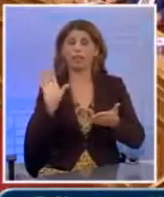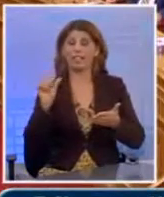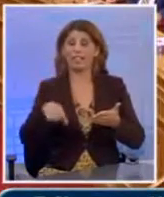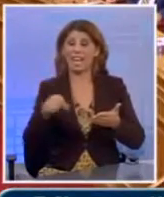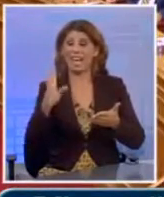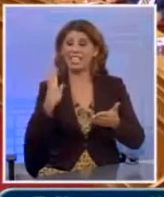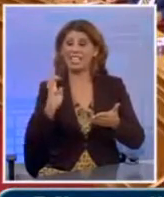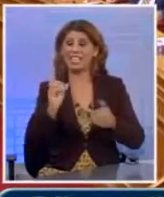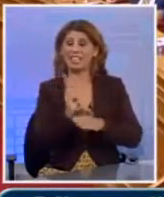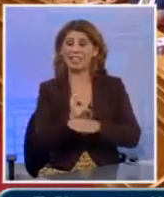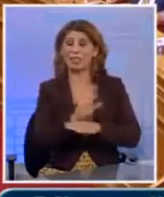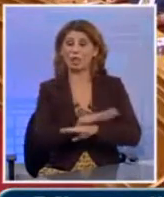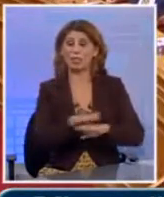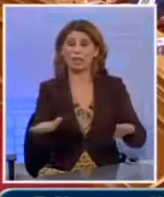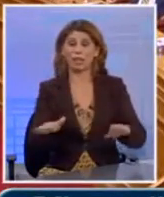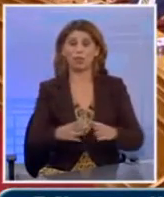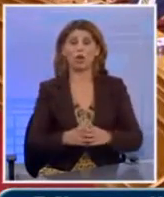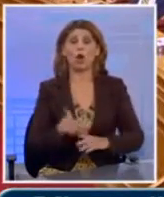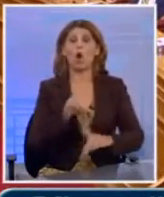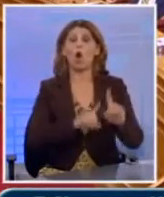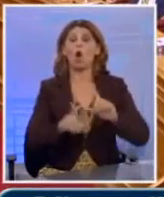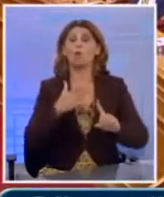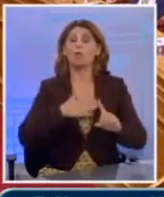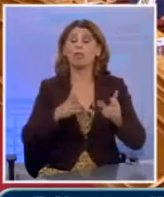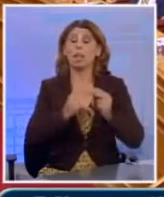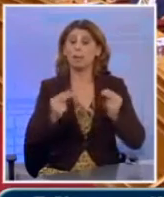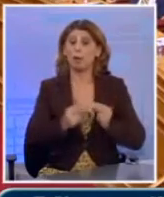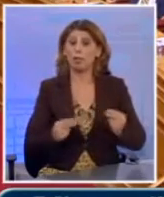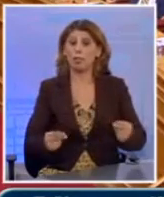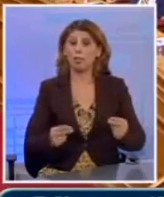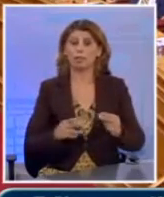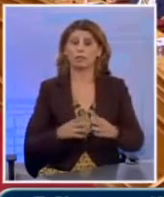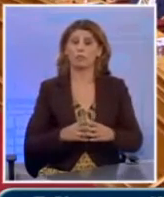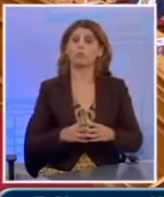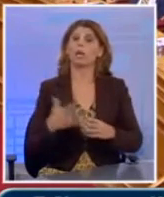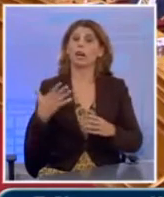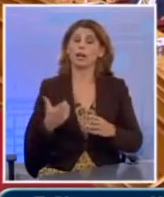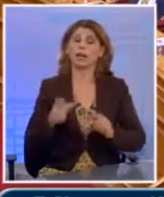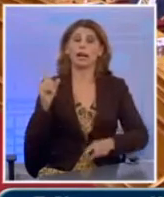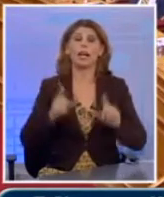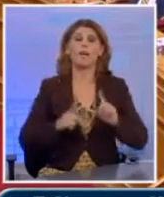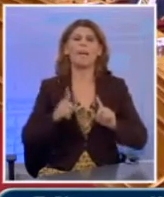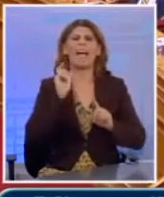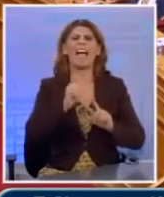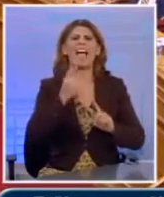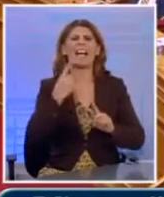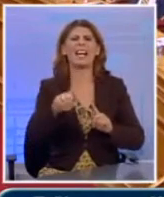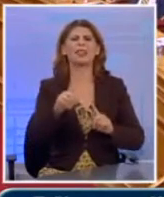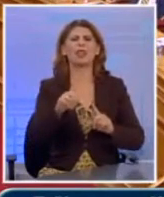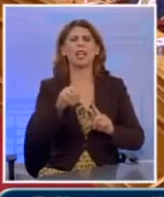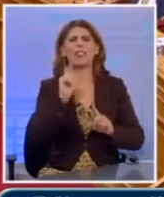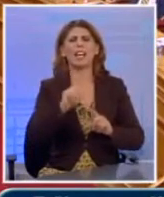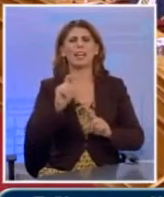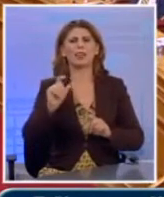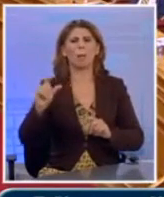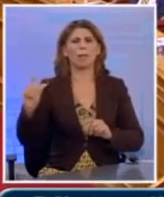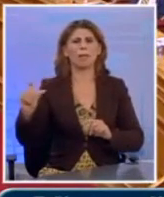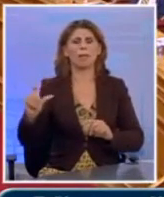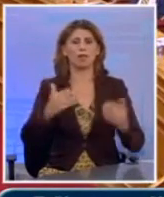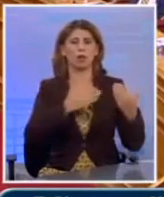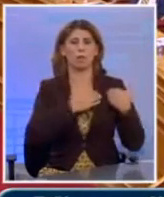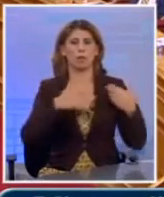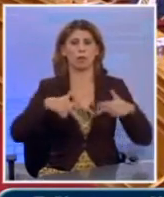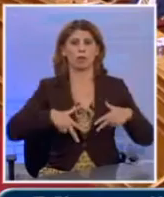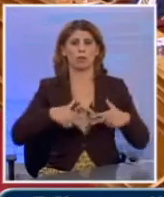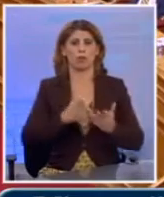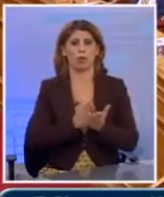40 δευτερόλεπτα έχει κλείσει. Όποιος θέλει τα απορίσματα των ελεκτών είναι μερικές εκατοντάδες εκατομμύρια στον αρμόδιο Υπουργό Δικαιοσύνης.